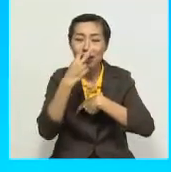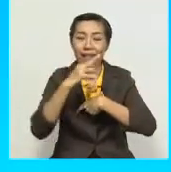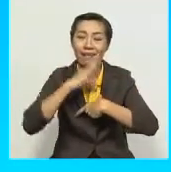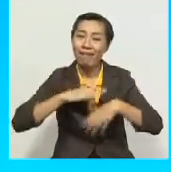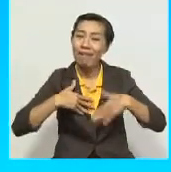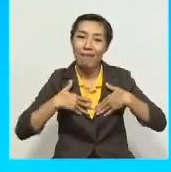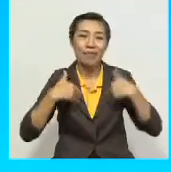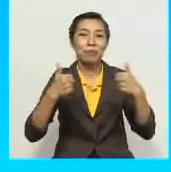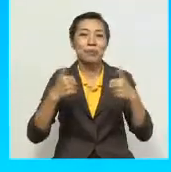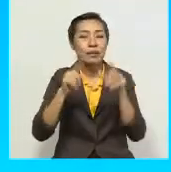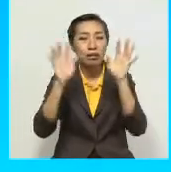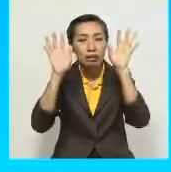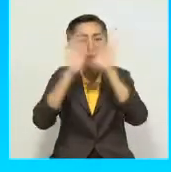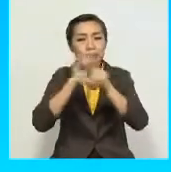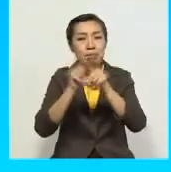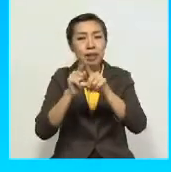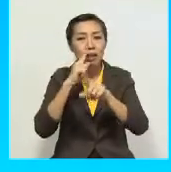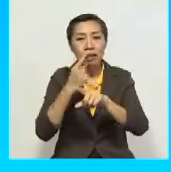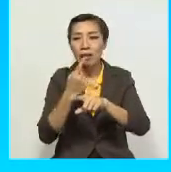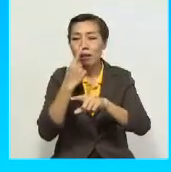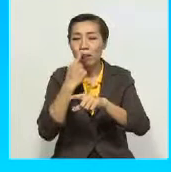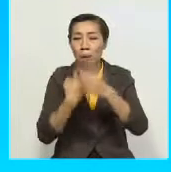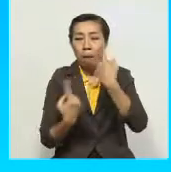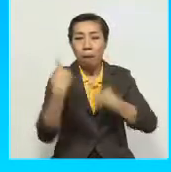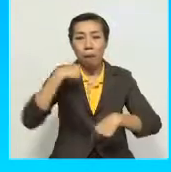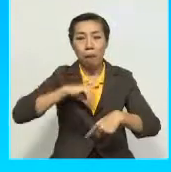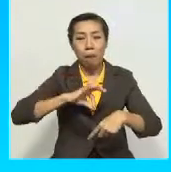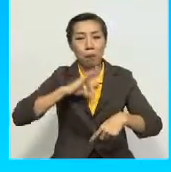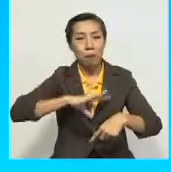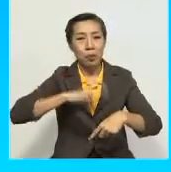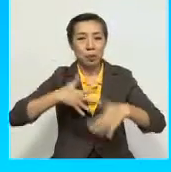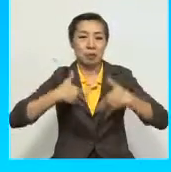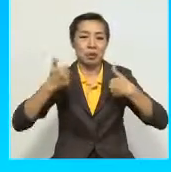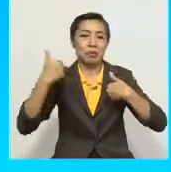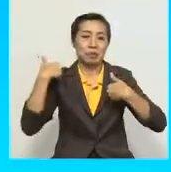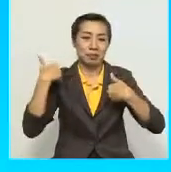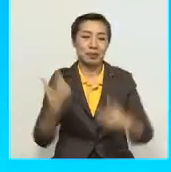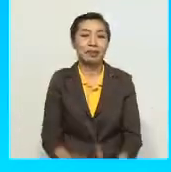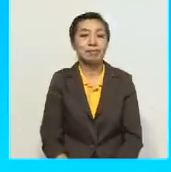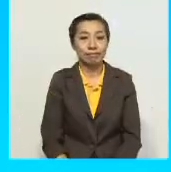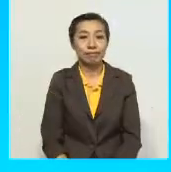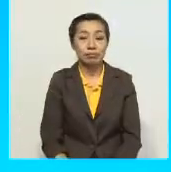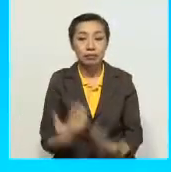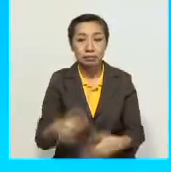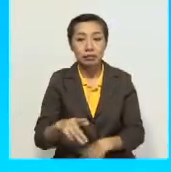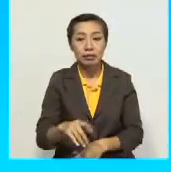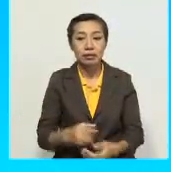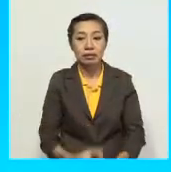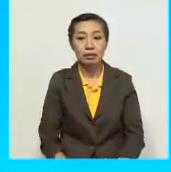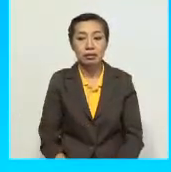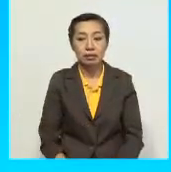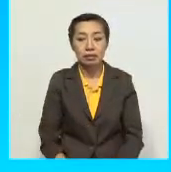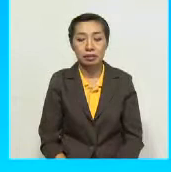ความสุขขึ้นมามันเหมือนกับเลือดมันสูบฉีดอะความสุขจริงๆค่ะแล้วก็ถ้าเพื่อน